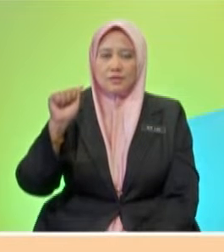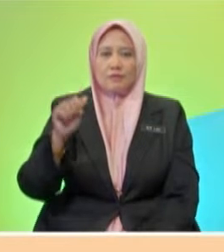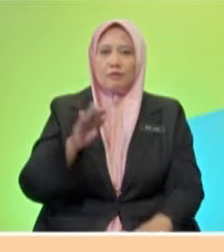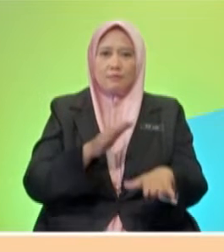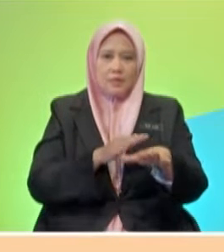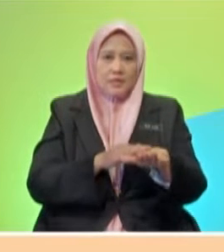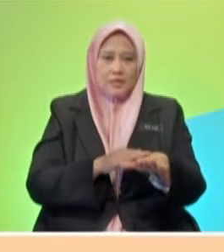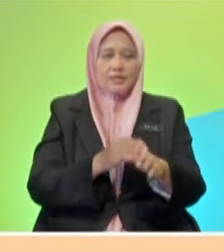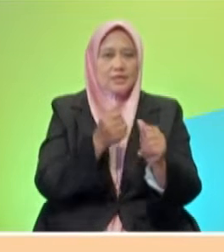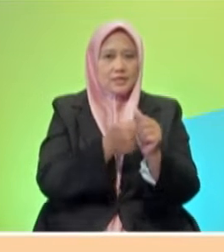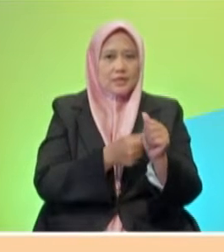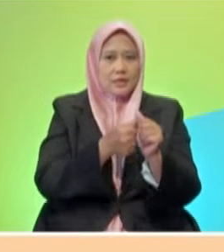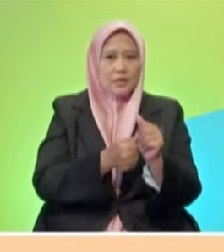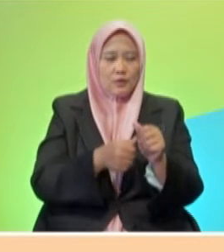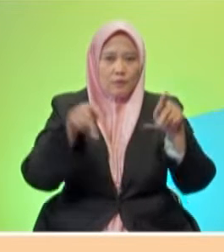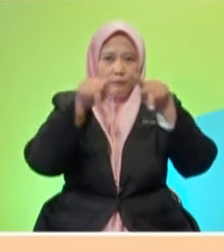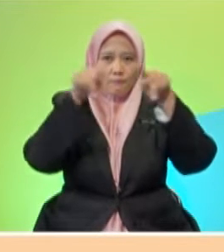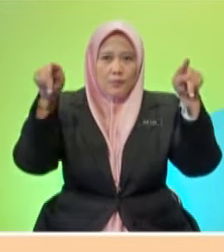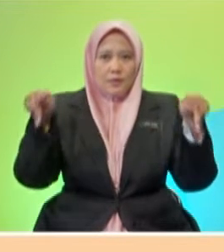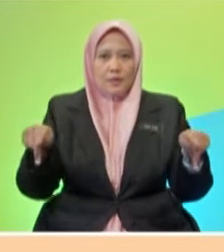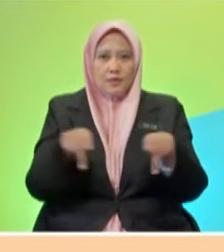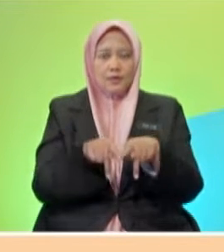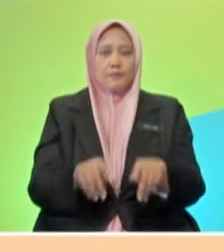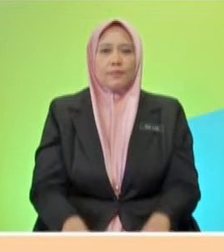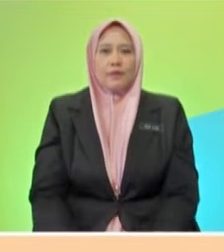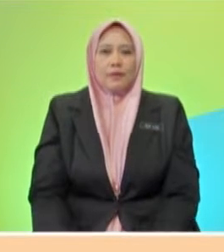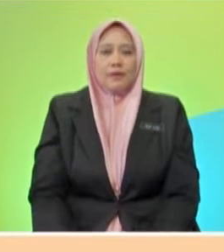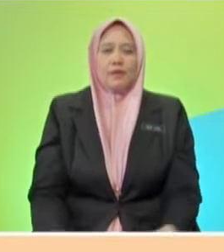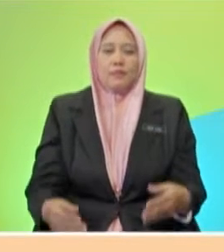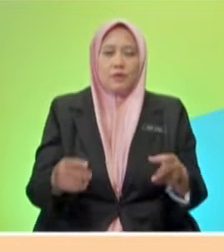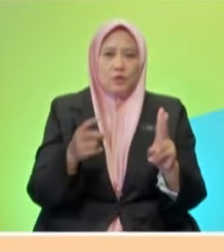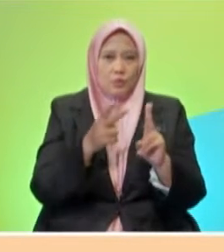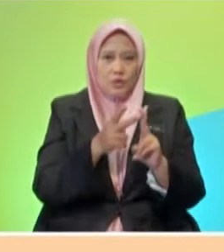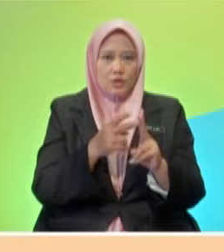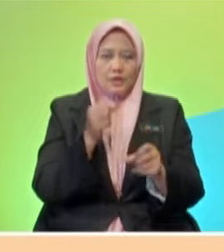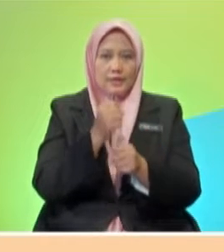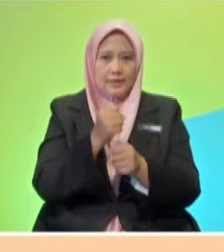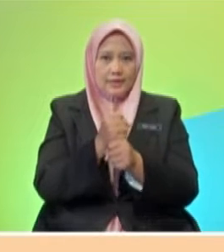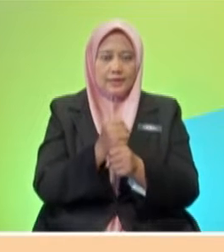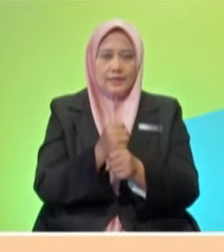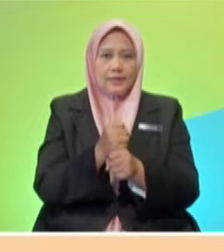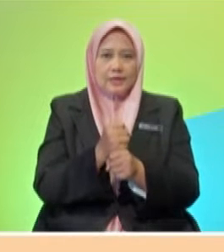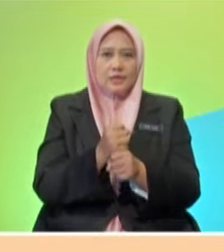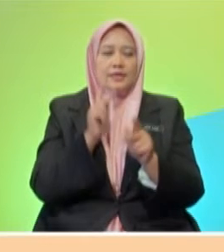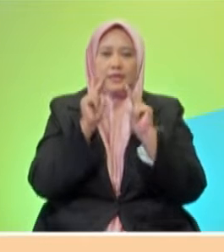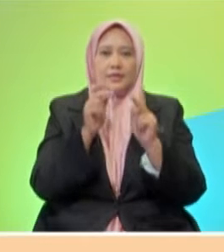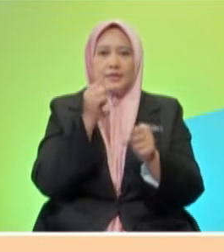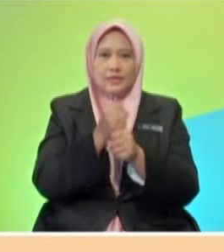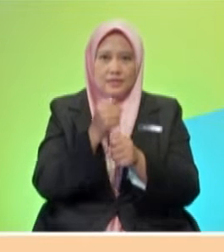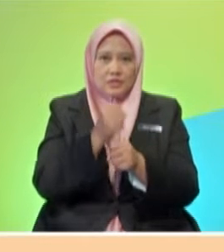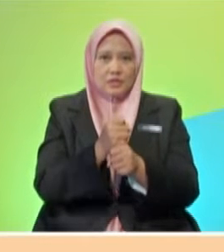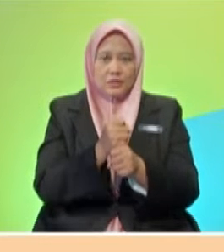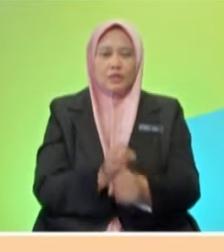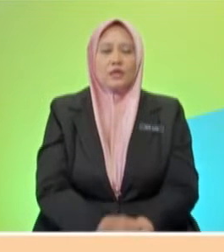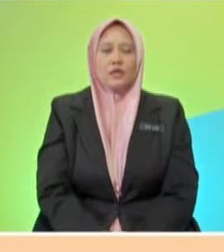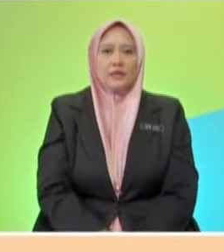yang kedua lazimnya kata kerja pada ayat pertama daripada setiap rendahin yang ketiga bukan